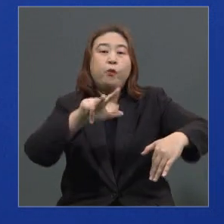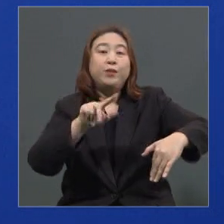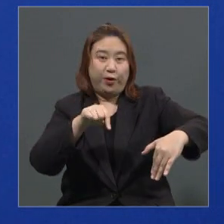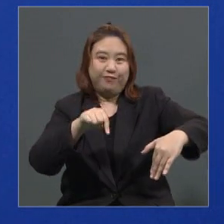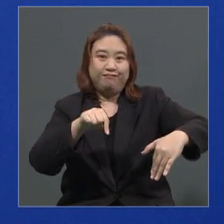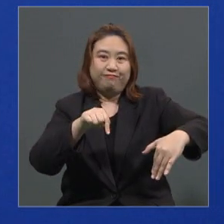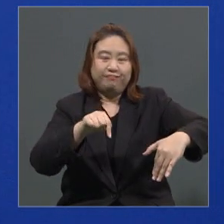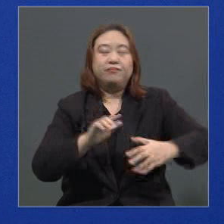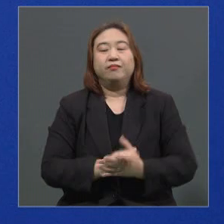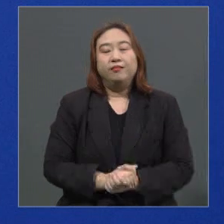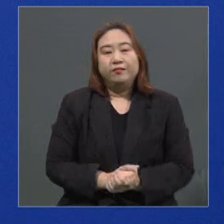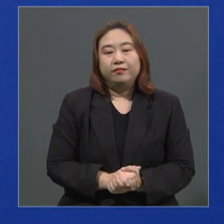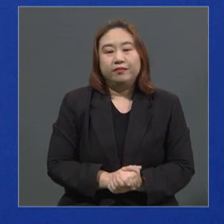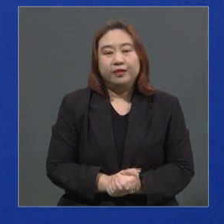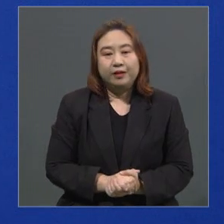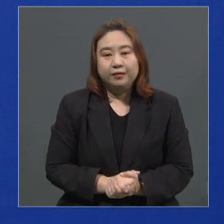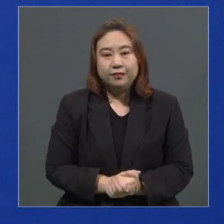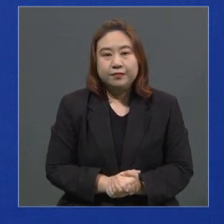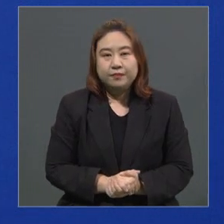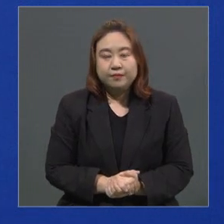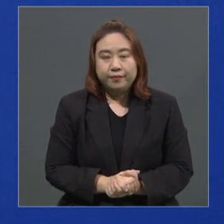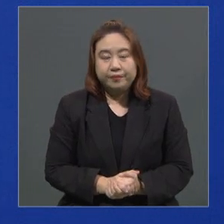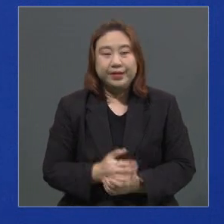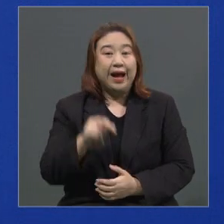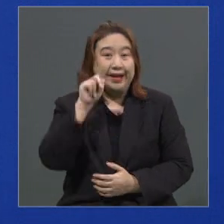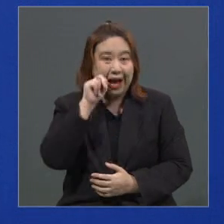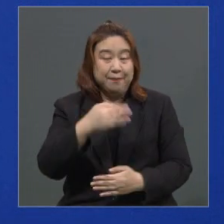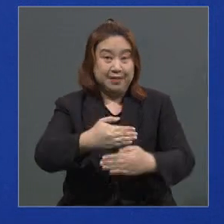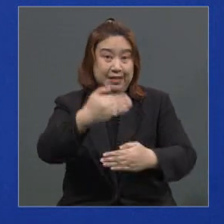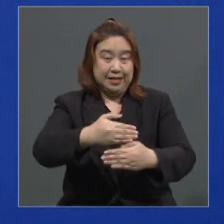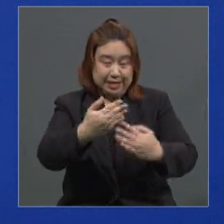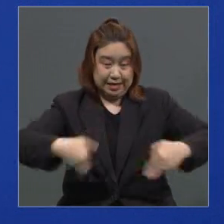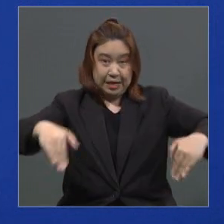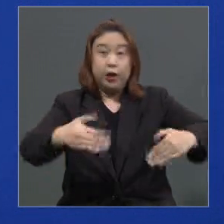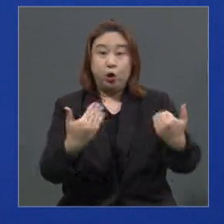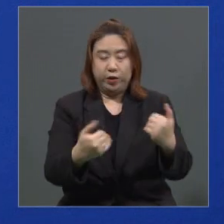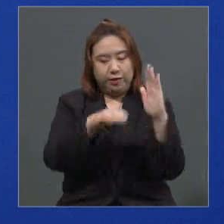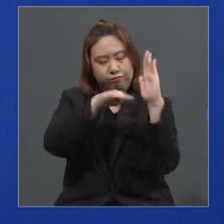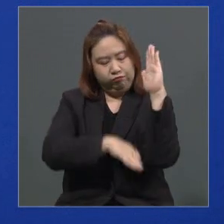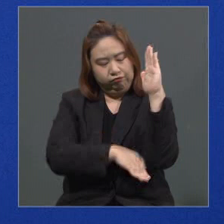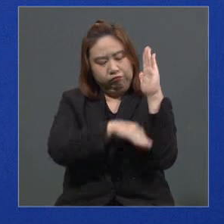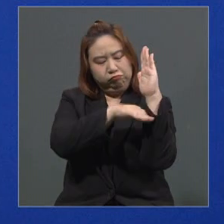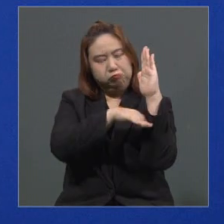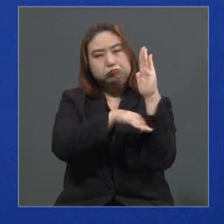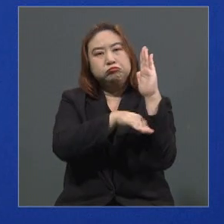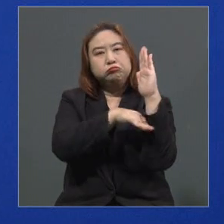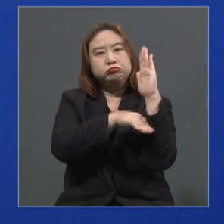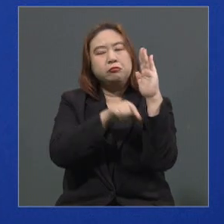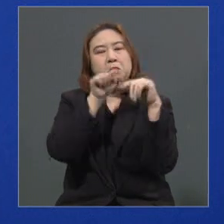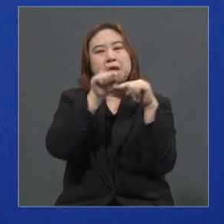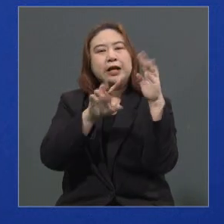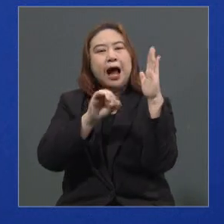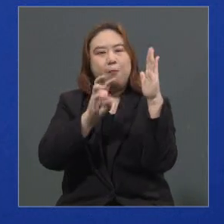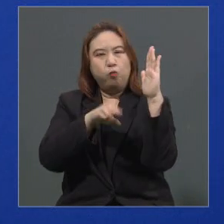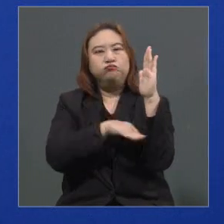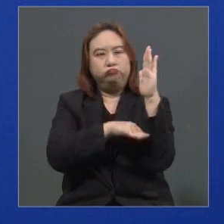ดอยเต่านะครับที่เราเคยได้ยินกันนะครับซึ่งน้ำที่เขื่อนภูมิพลเนี่ยเรามีประมาณสัก56% นะครับยังสามารถรับน้ำ